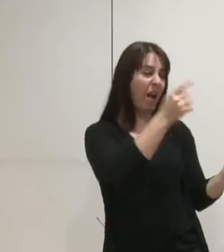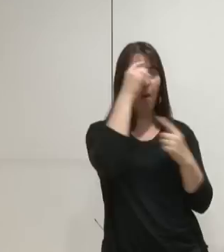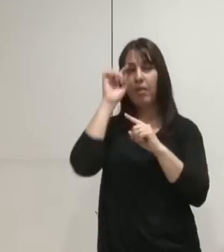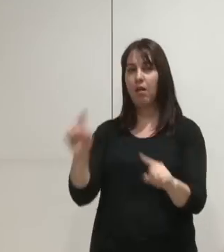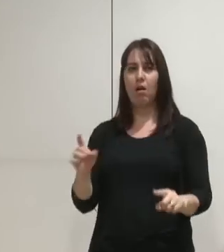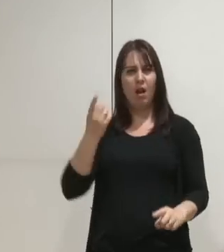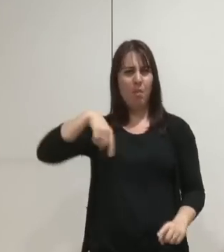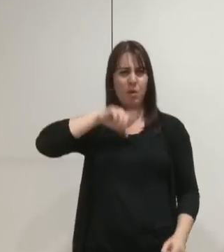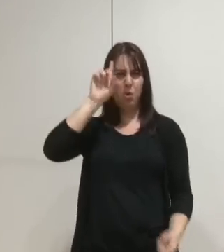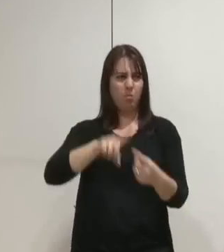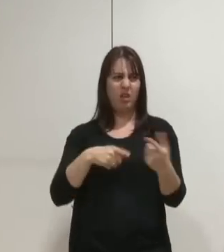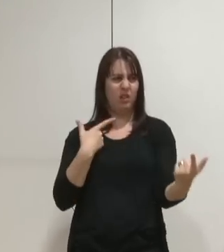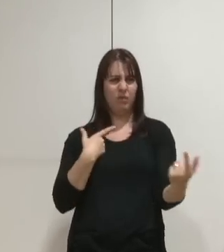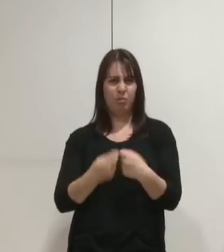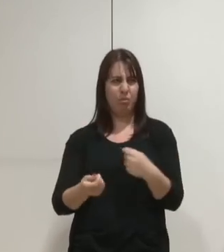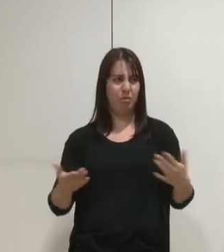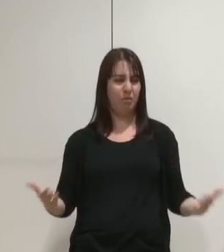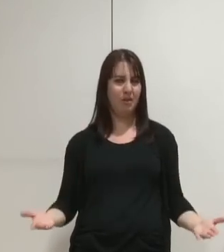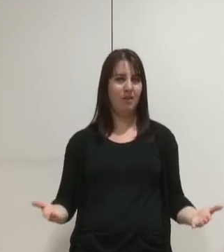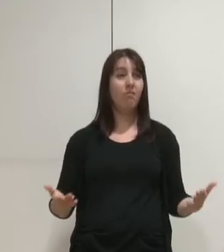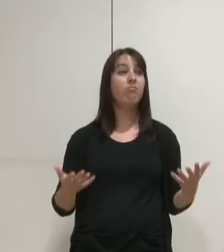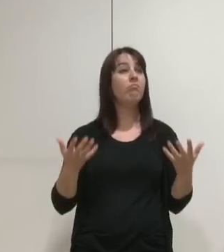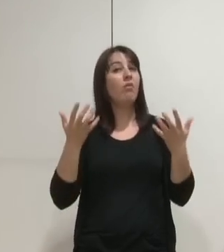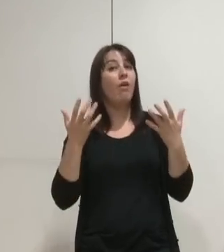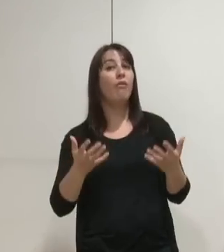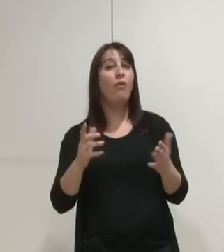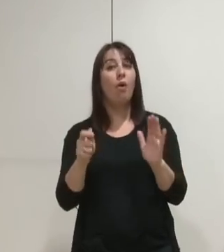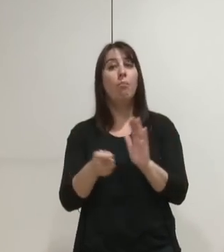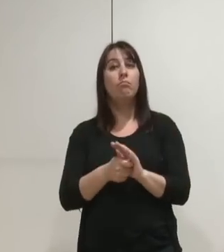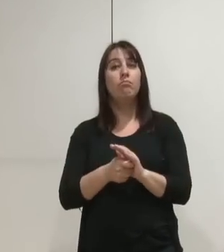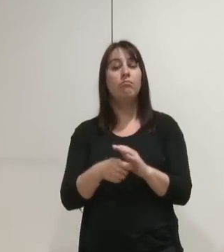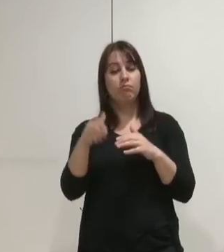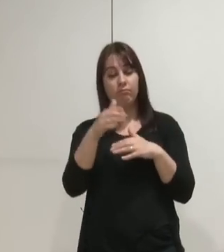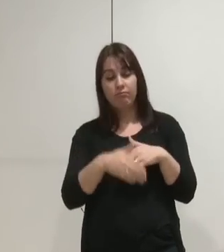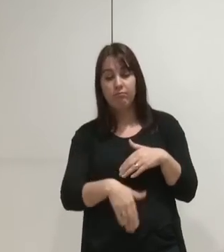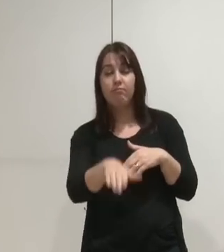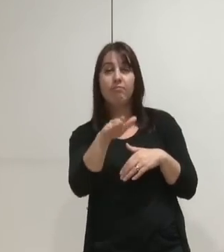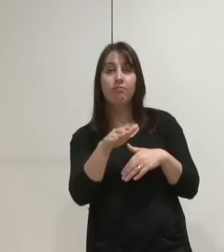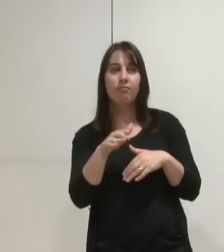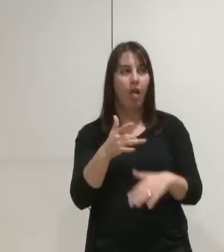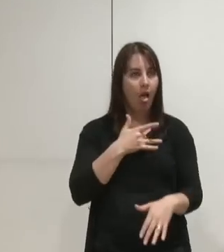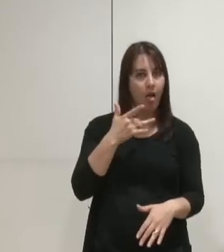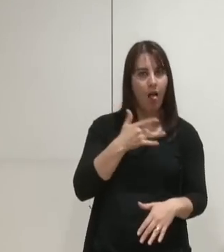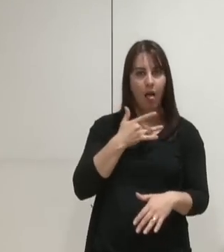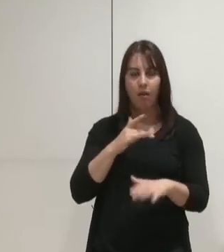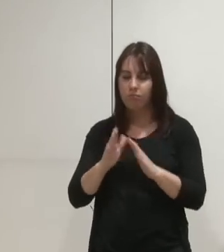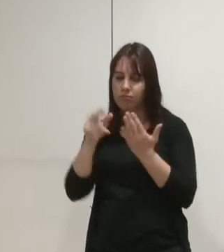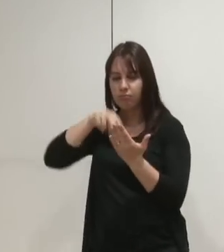pas nos propos et si vous voulez à l'occasion de la période qui s'ouvre vous intéressez effectivement à cette journée